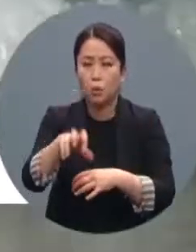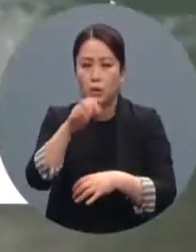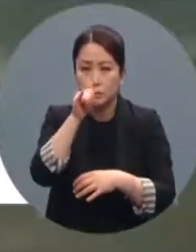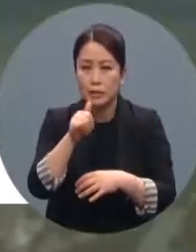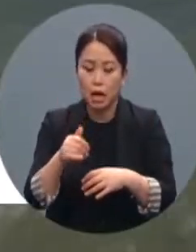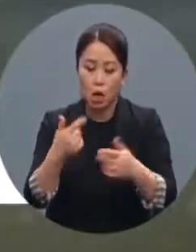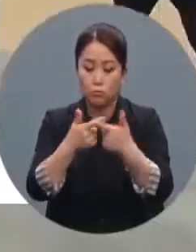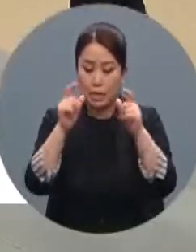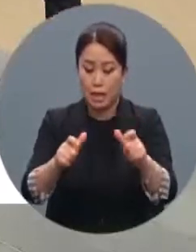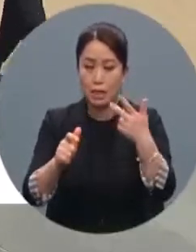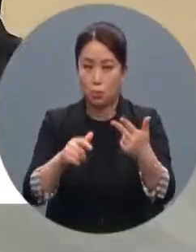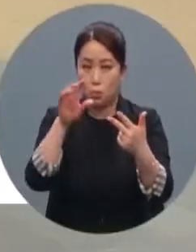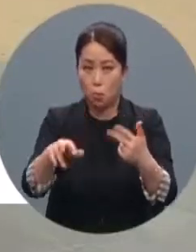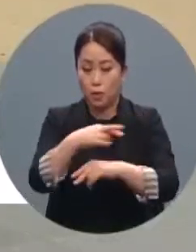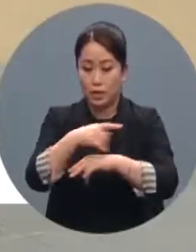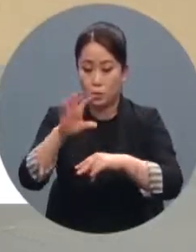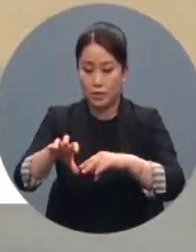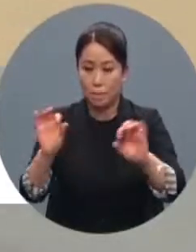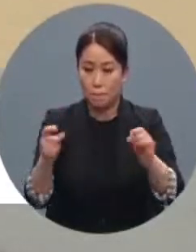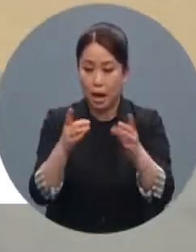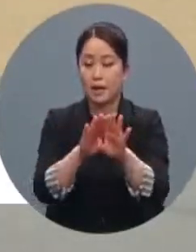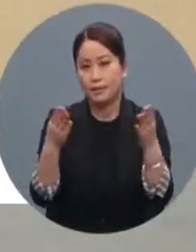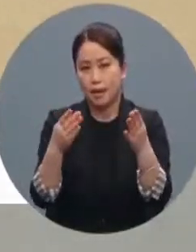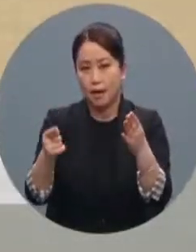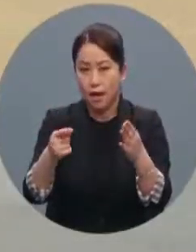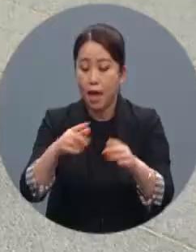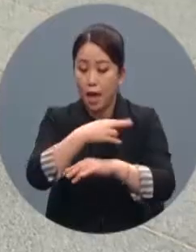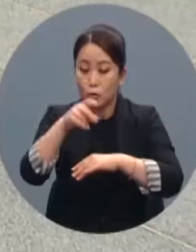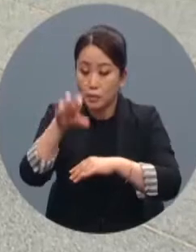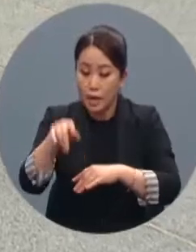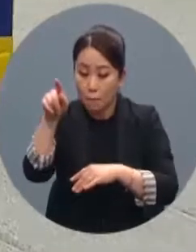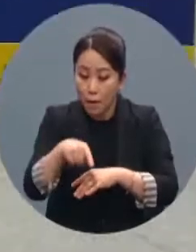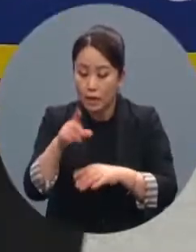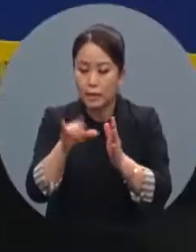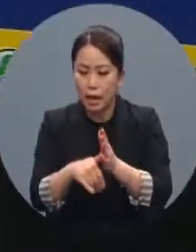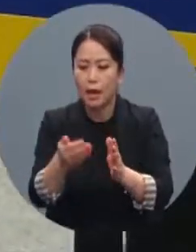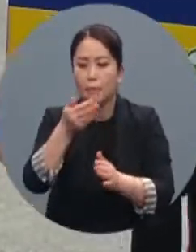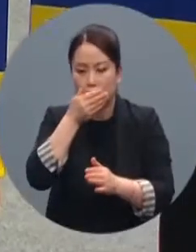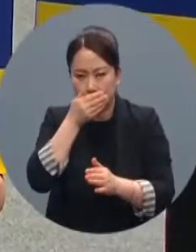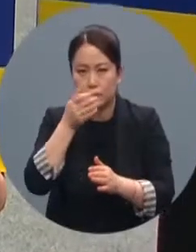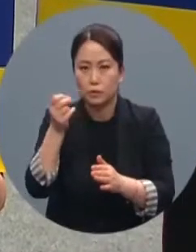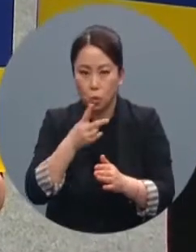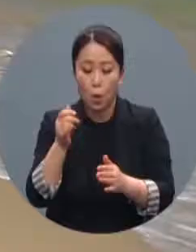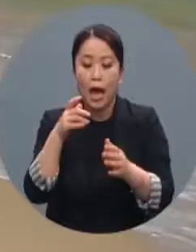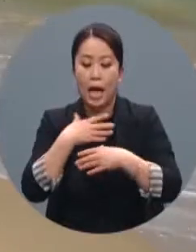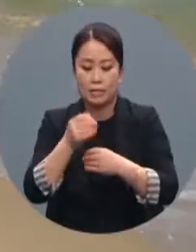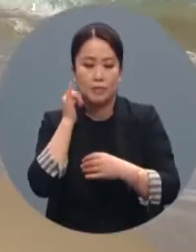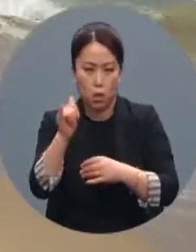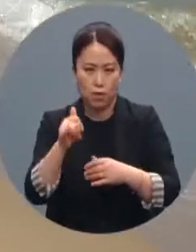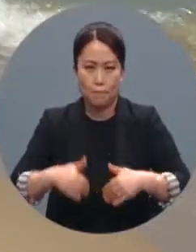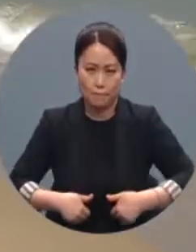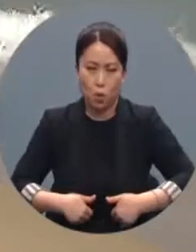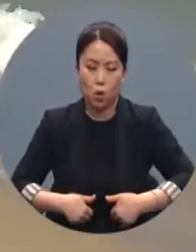모두 문을 열었습니다. 해수욕장에 입장할 때 마스크 착용은 물론 안심전환은 필수입니다. 백신을